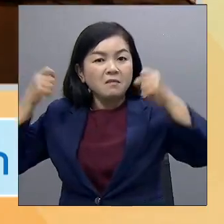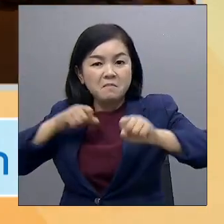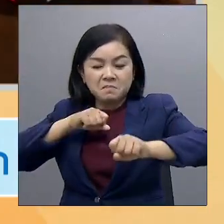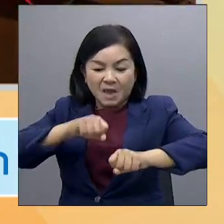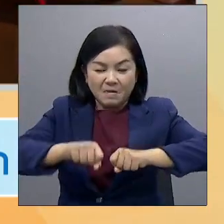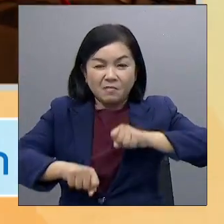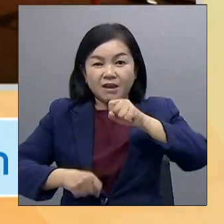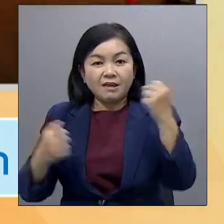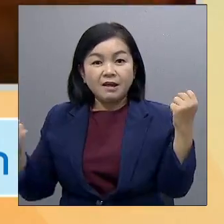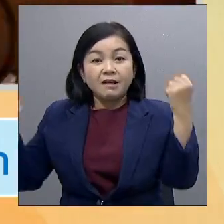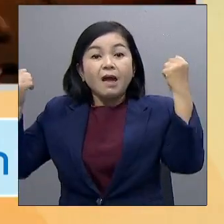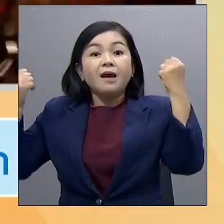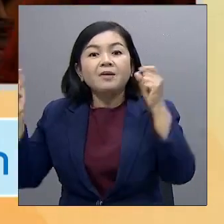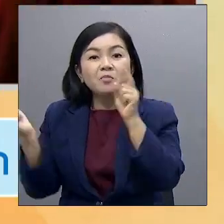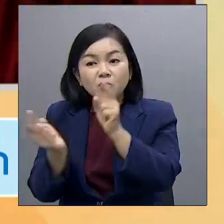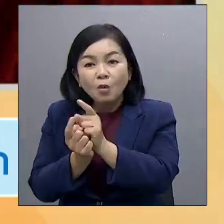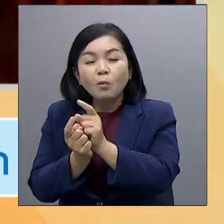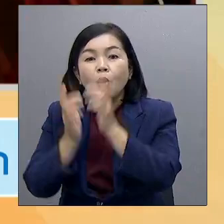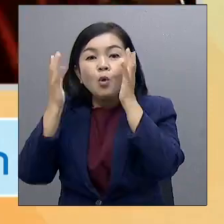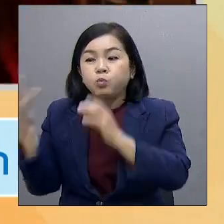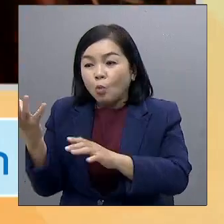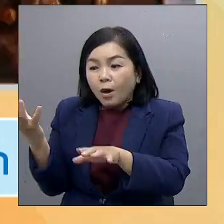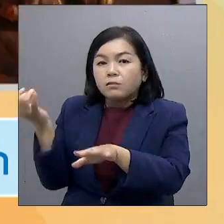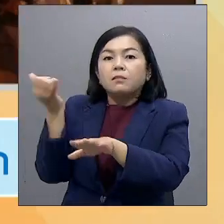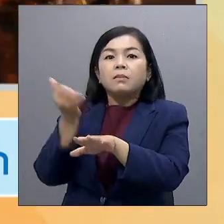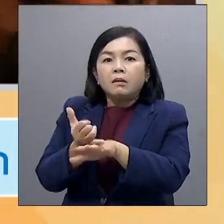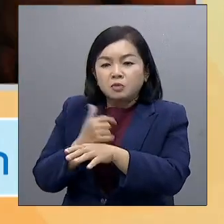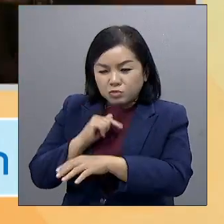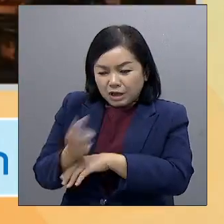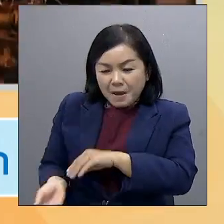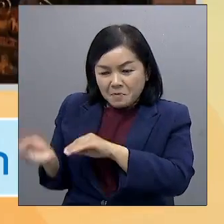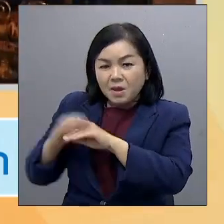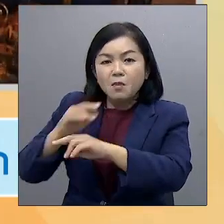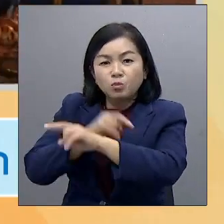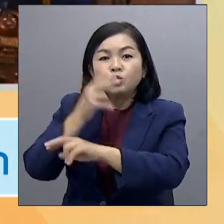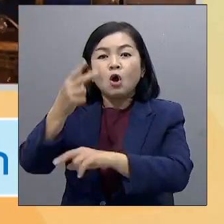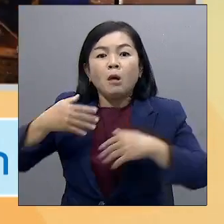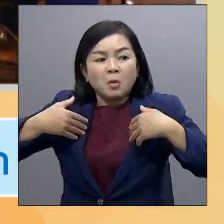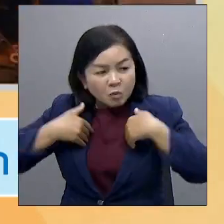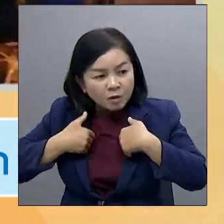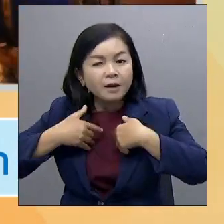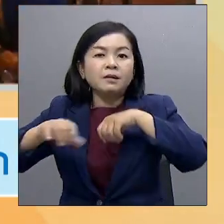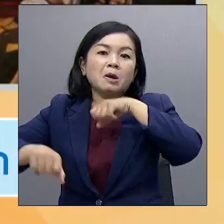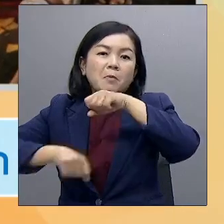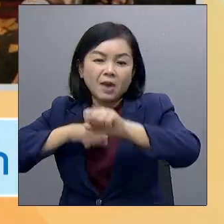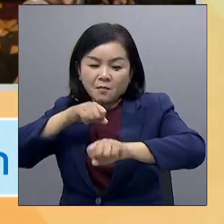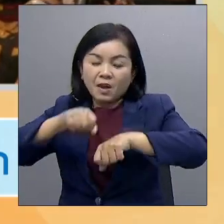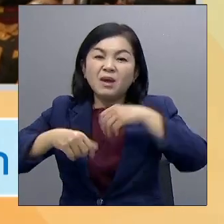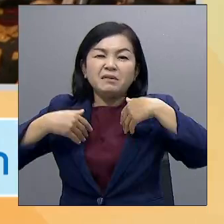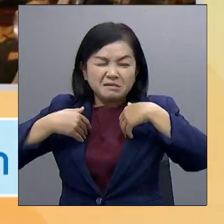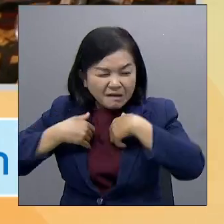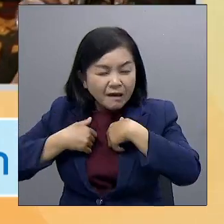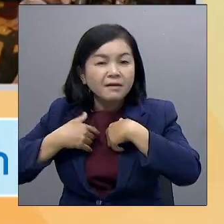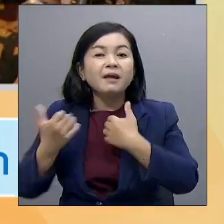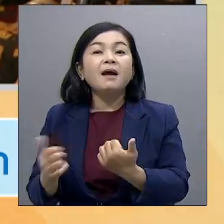คะถ้าหากว่าบังเอิญไปเจอลูกค้าที่ตัวใหญ่หน่อยนี่ถือว่าอาจจะต้องจ่าย 2เท่านะเพราะว่าเหนื่อยเป็นกำลังใจหน่อยนะครับอ้าใครไปพิษณุโลกก็อย่า